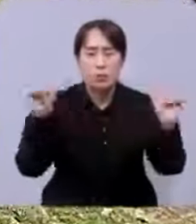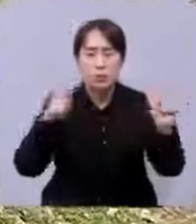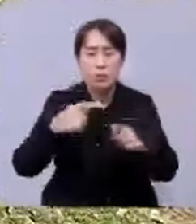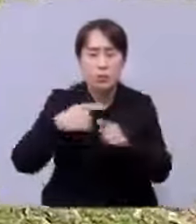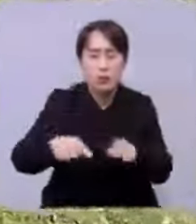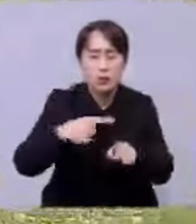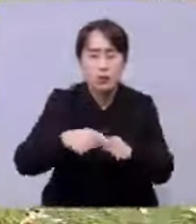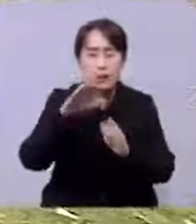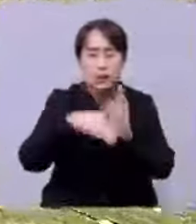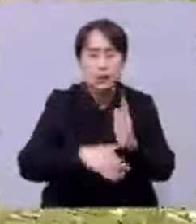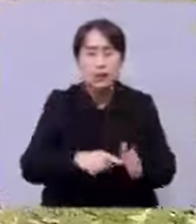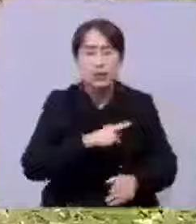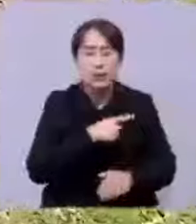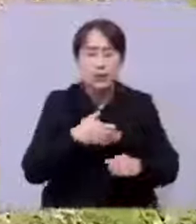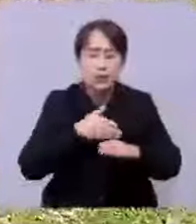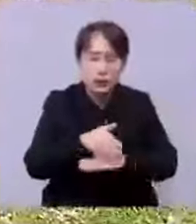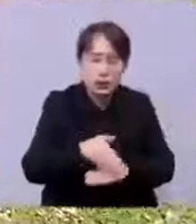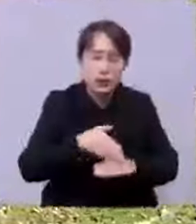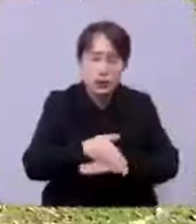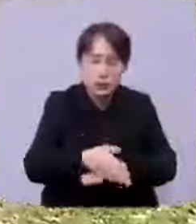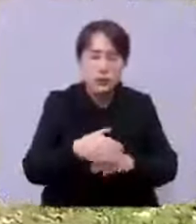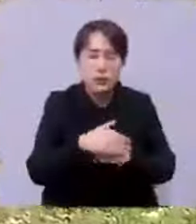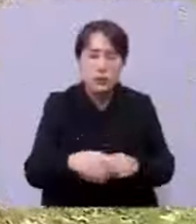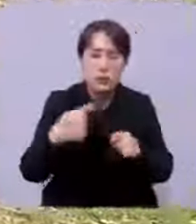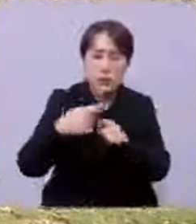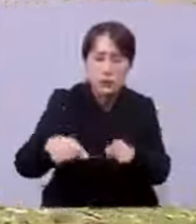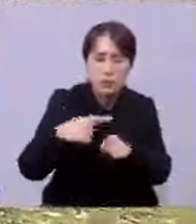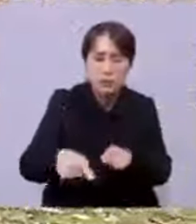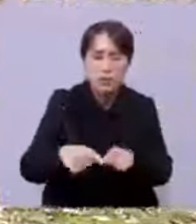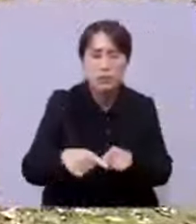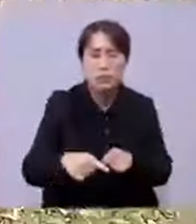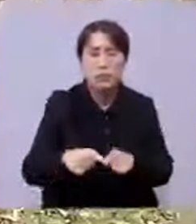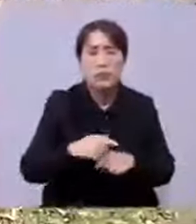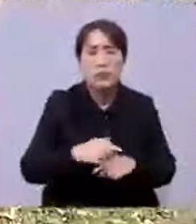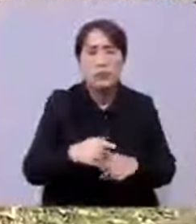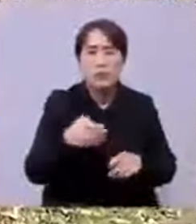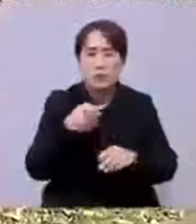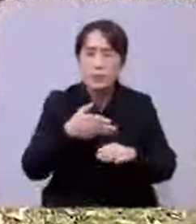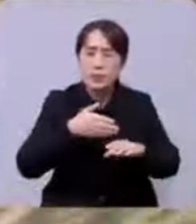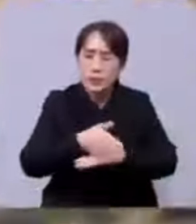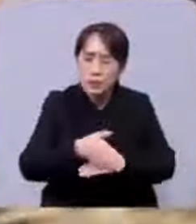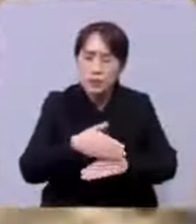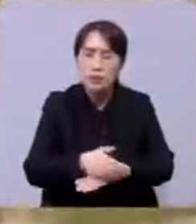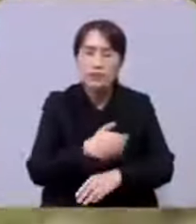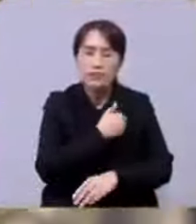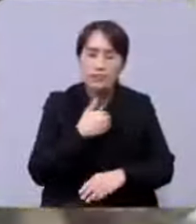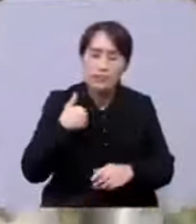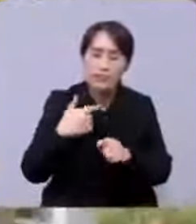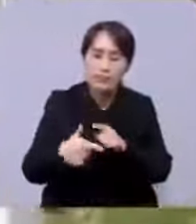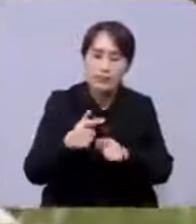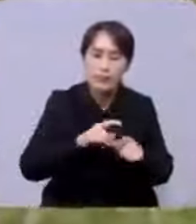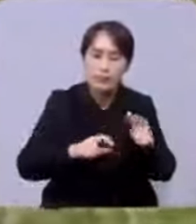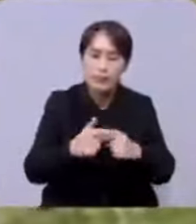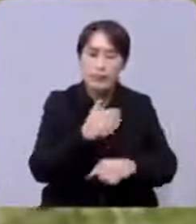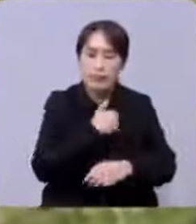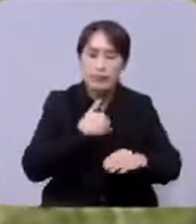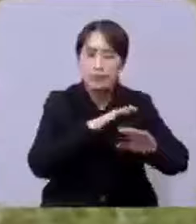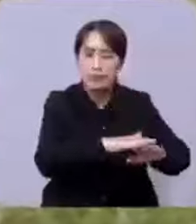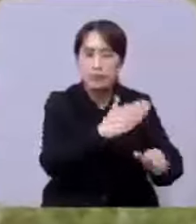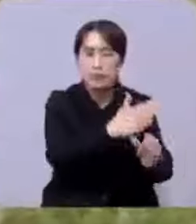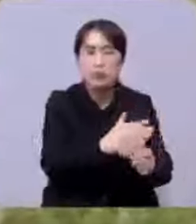가지치기 시기를 최대한 늦추고 는 나뭇가지도 줄여 평년보다 여분의 나뭇가지를 더 남겨두고